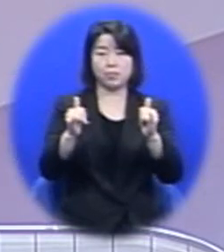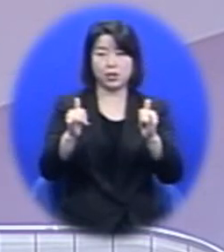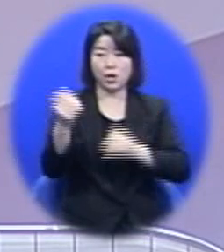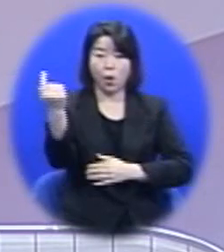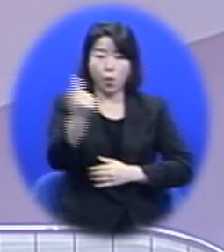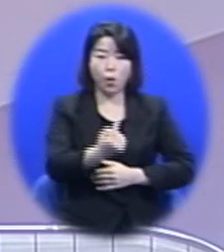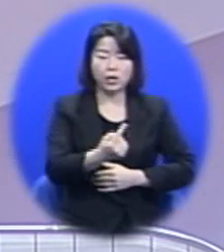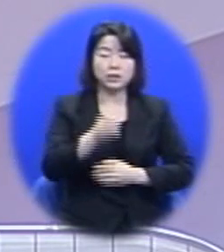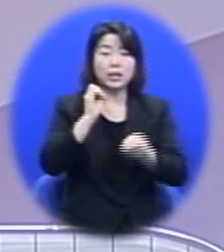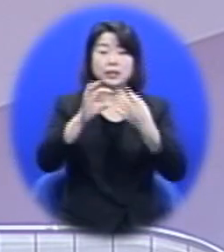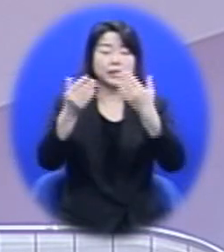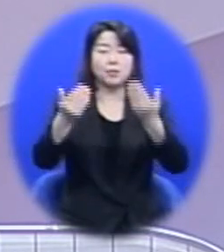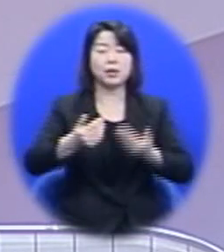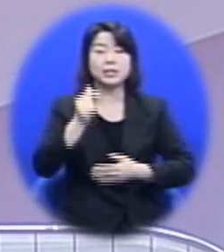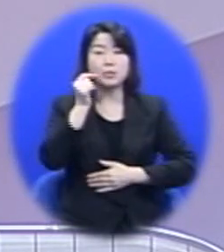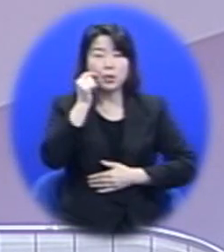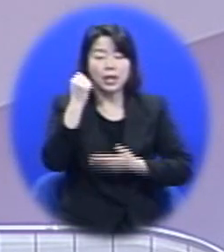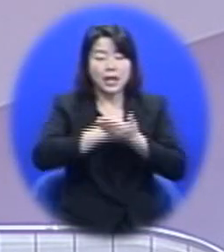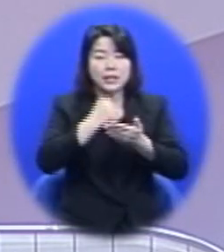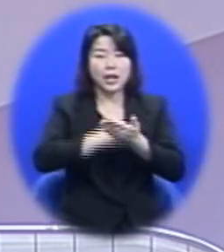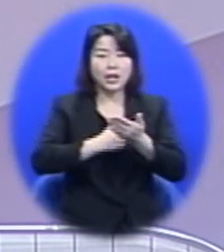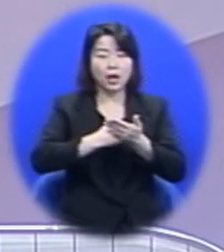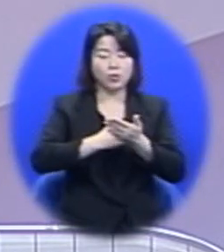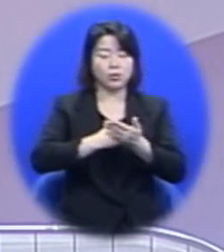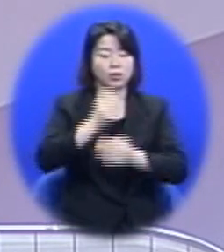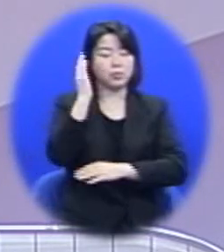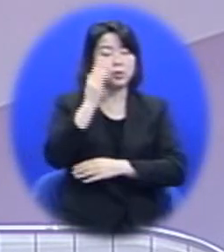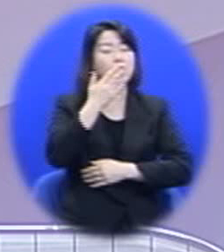못했던 안타까운 이야기를 할 겁니다.